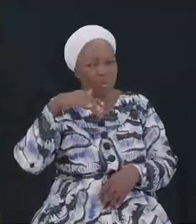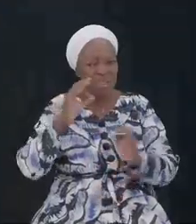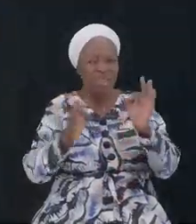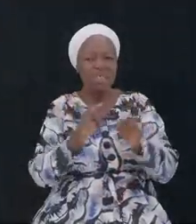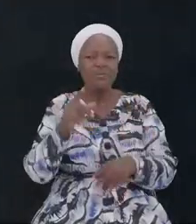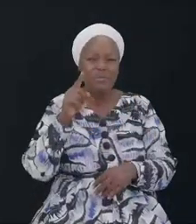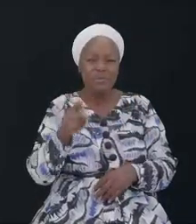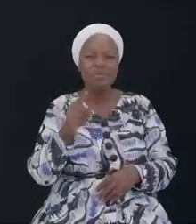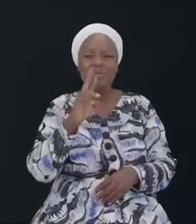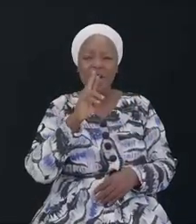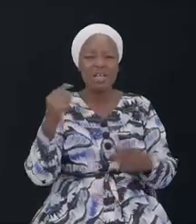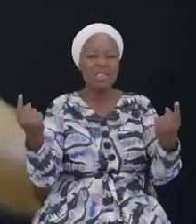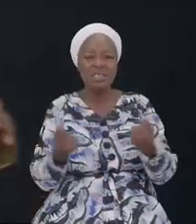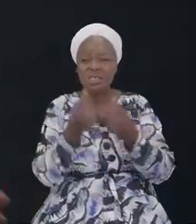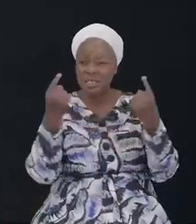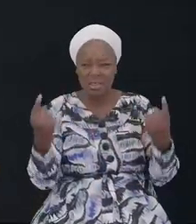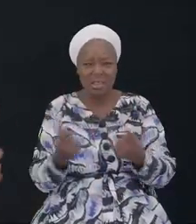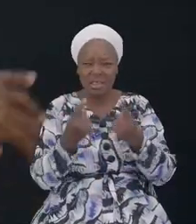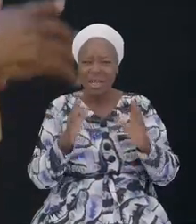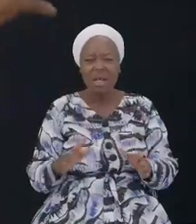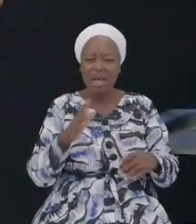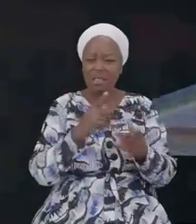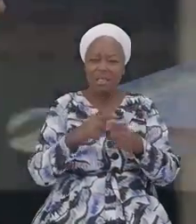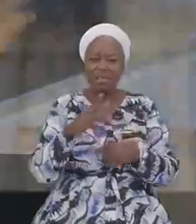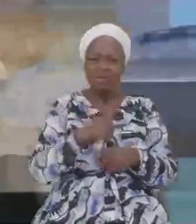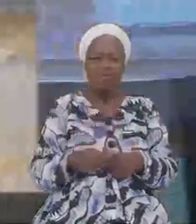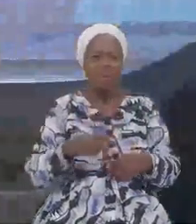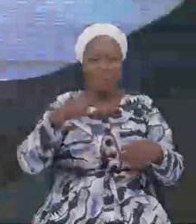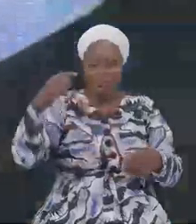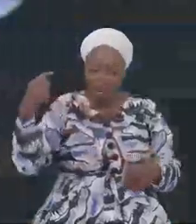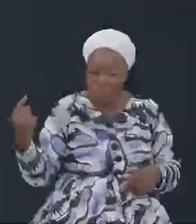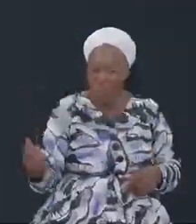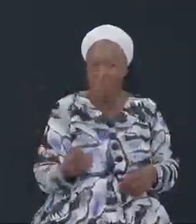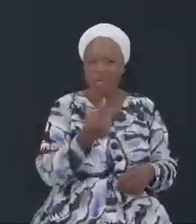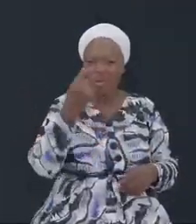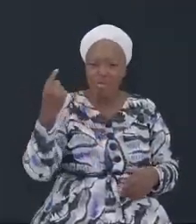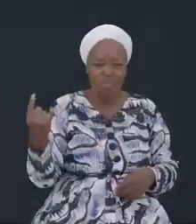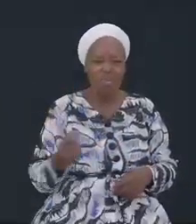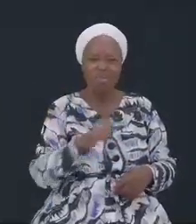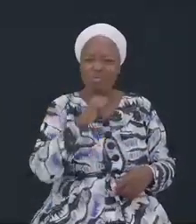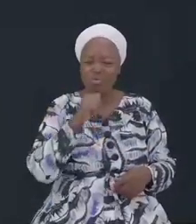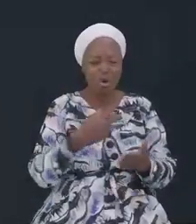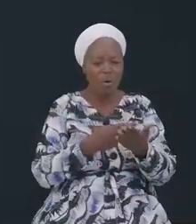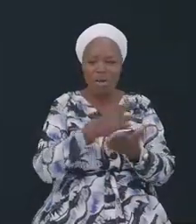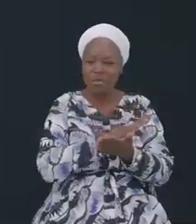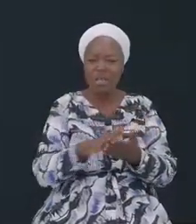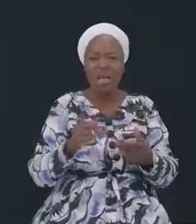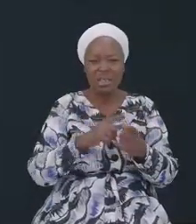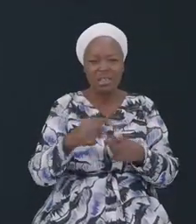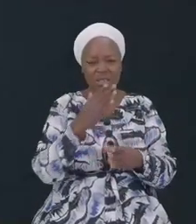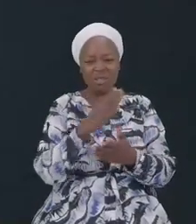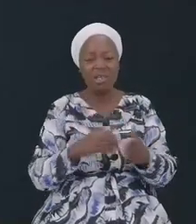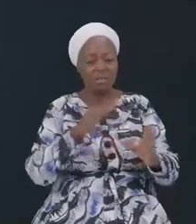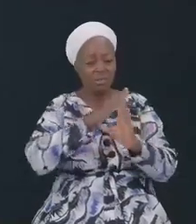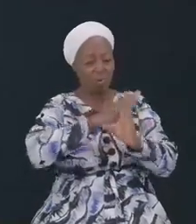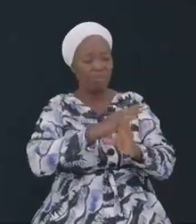vous êtes pécheur, si vous êtes habituellement injuste et qu'il y a la pierre